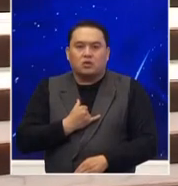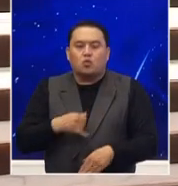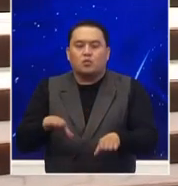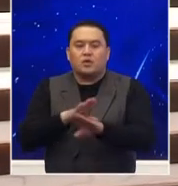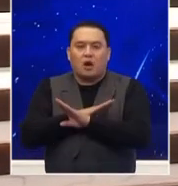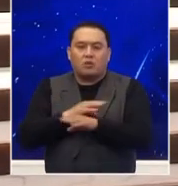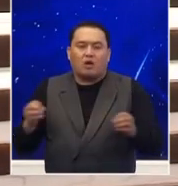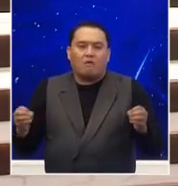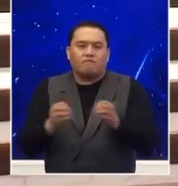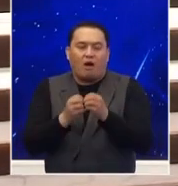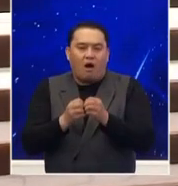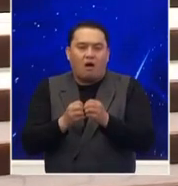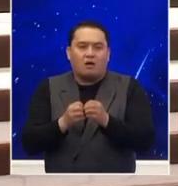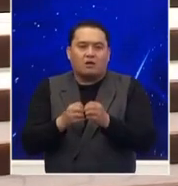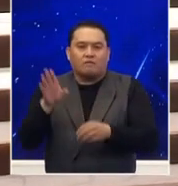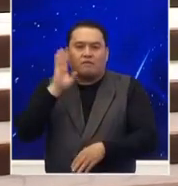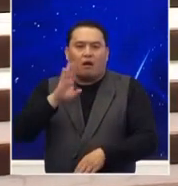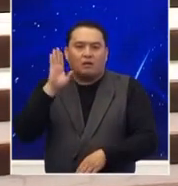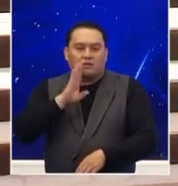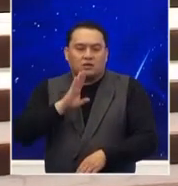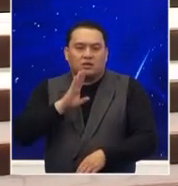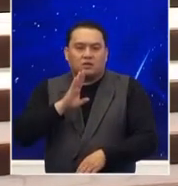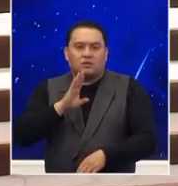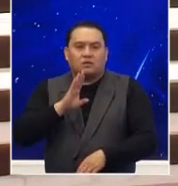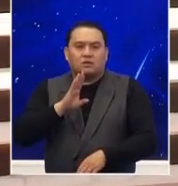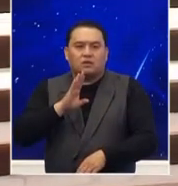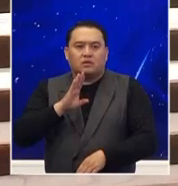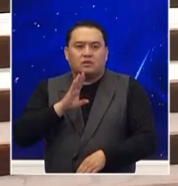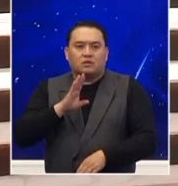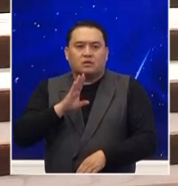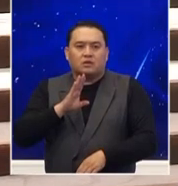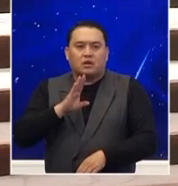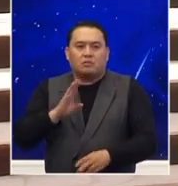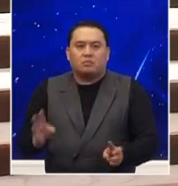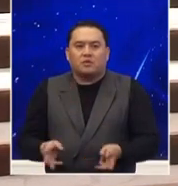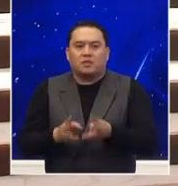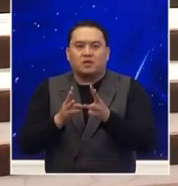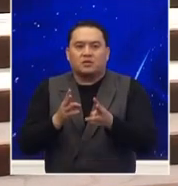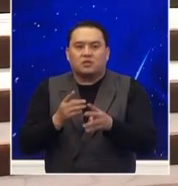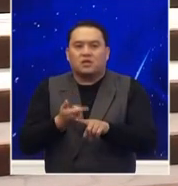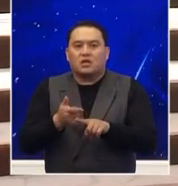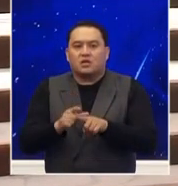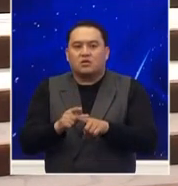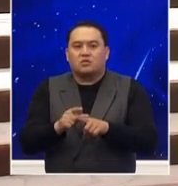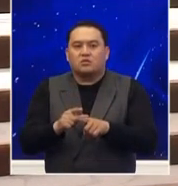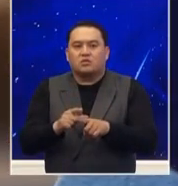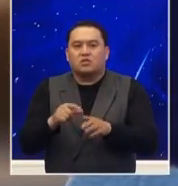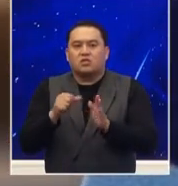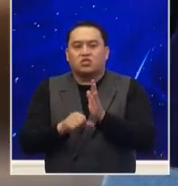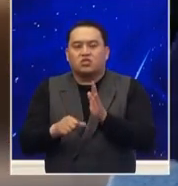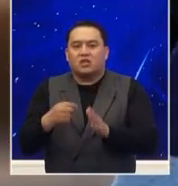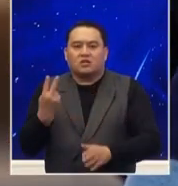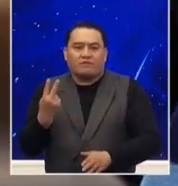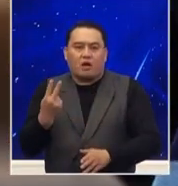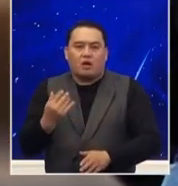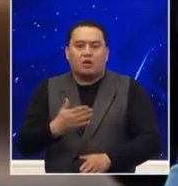на дорогах, то они гибнут в воде, то они гибнут при пожаре, и таких случаев у нас 62. И мне